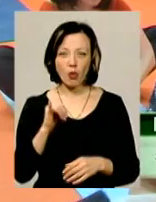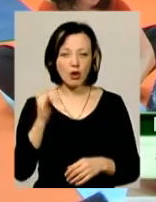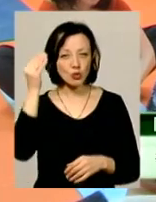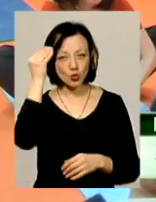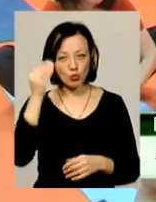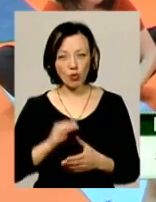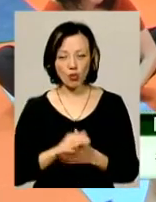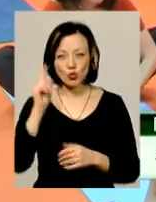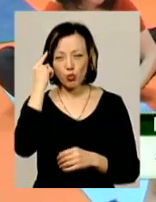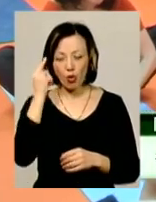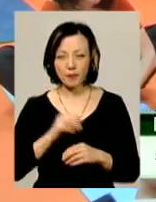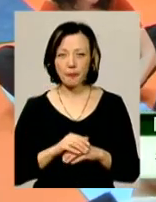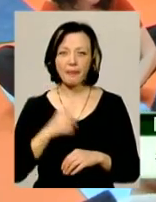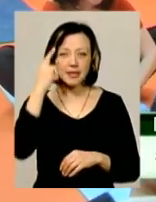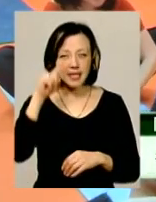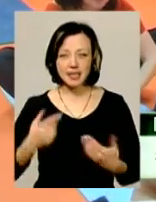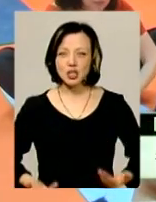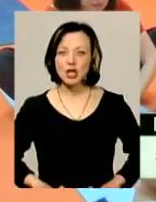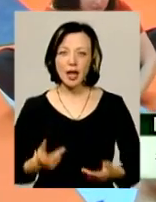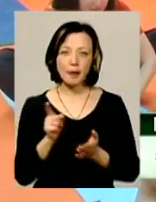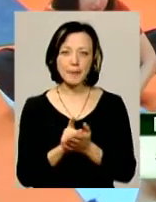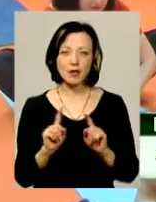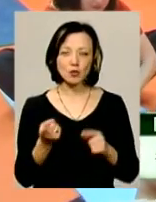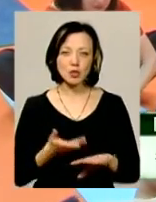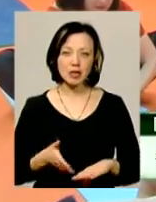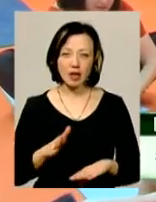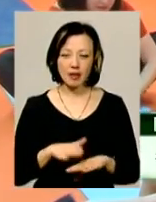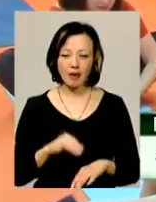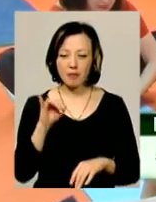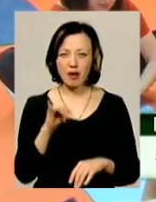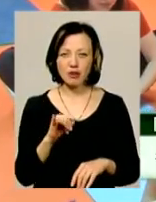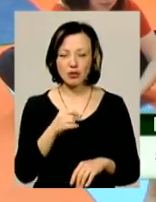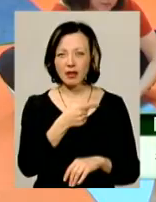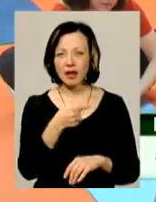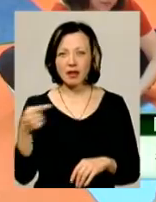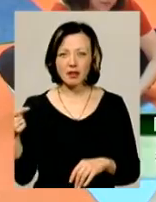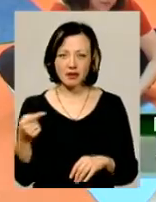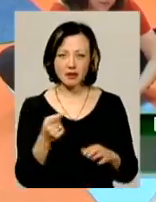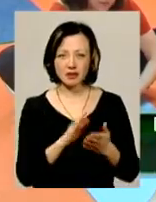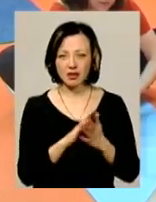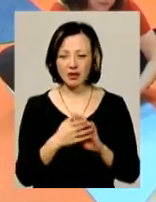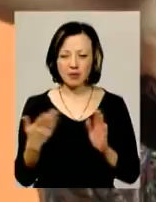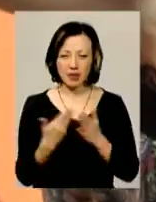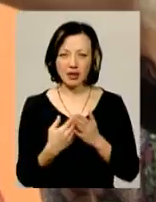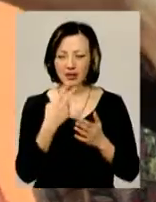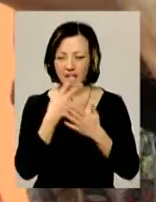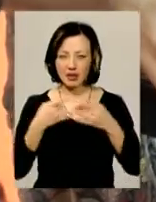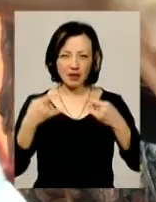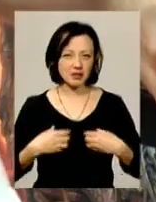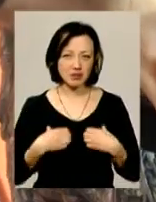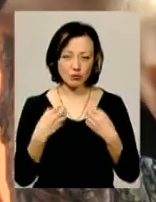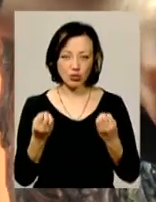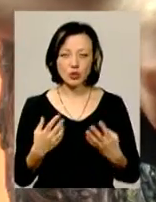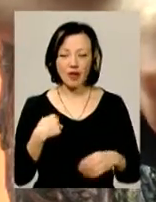знаєте, життя на пенсії, воно дуже складне і дуже багато негативу є. От включаєш телевізор, це просто страхи.